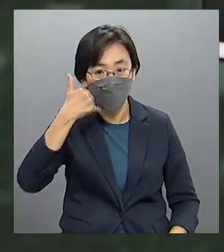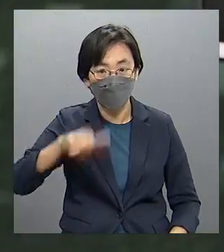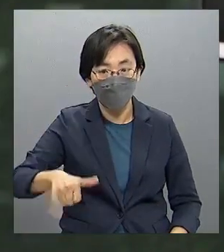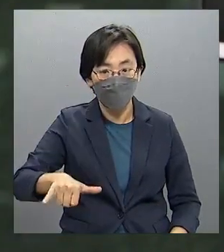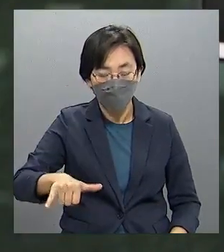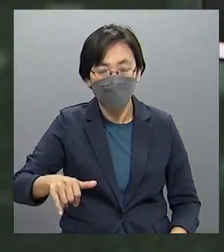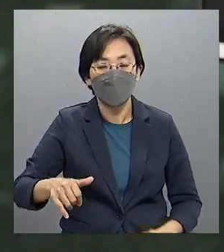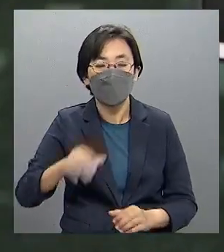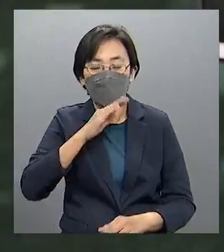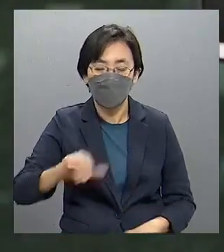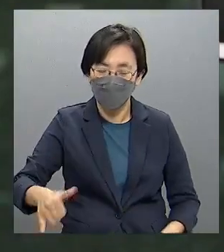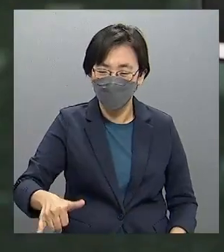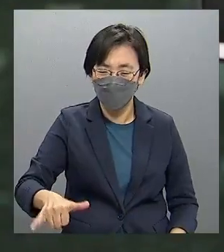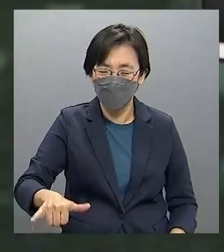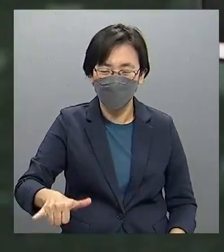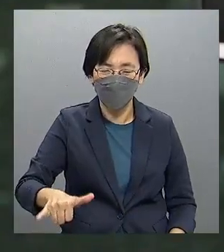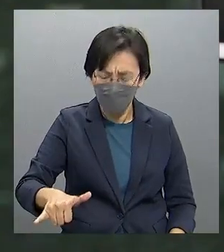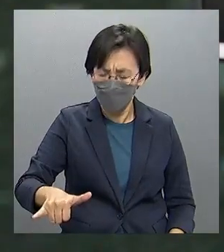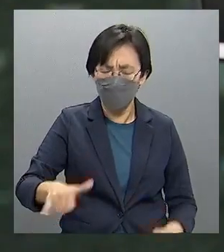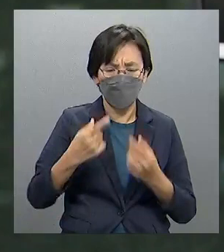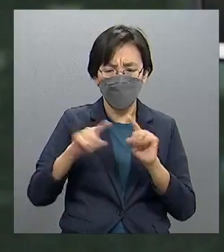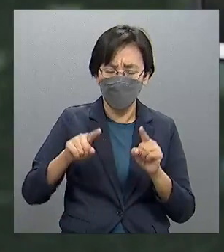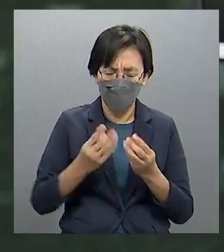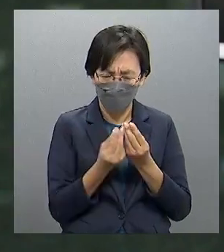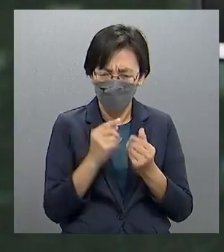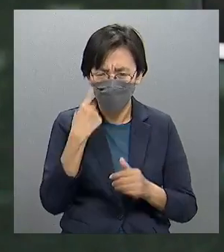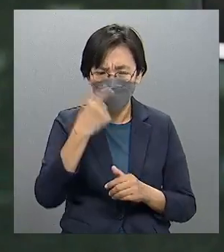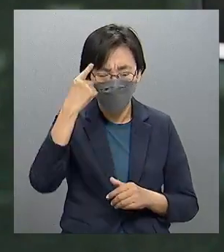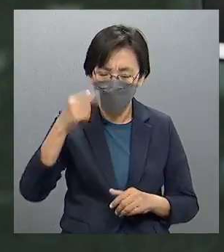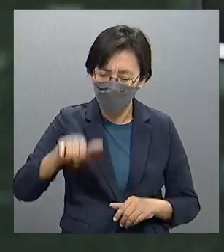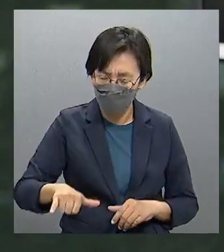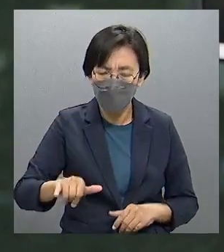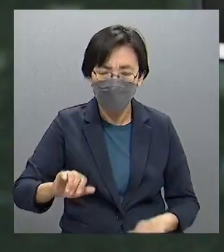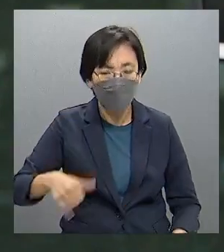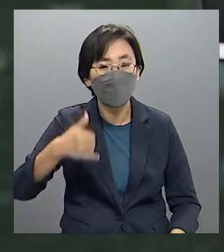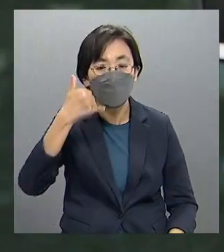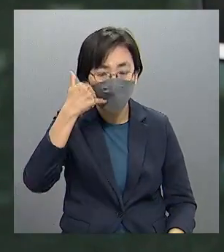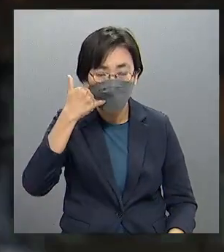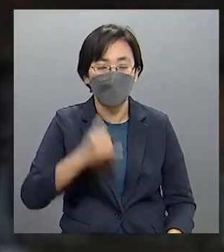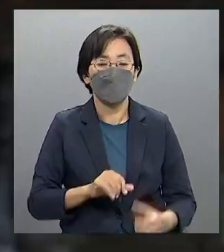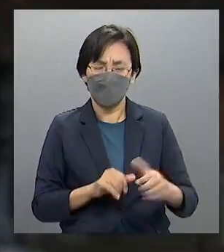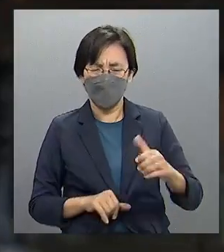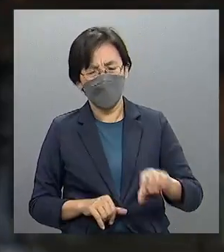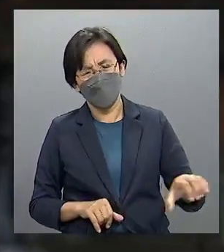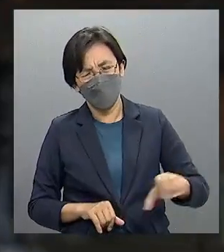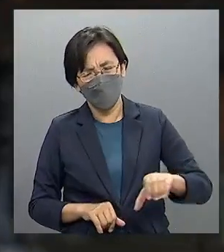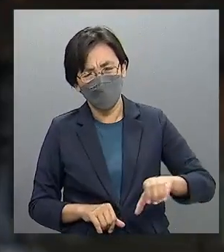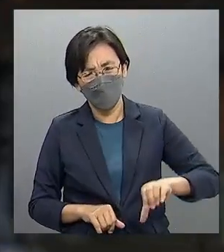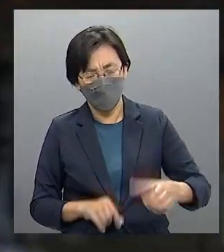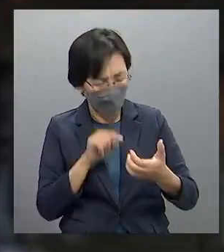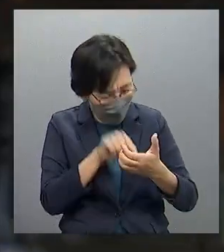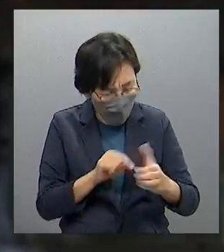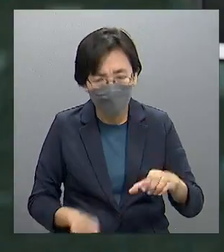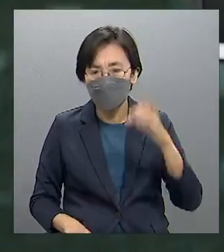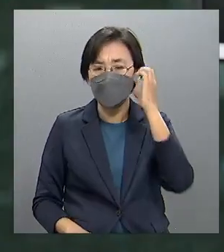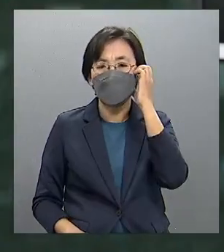ายคือแค่โทรมาเบอร์แปลกๆเบอร์ที่เป็นพวกสแกมเมอร์รุ่นนี้นั่นโทรมาเนี่ยถ้ารับสายอันนี้เรื่องนี้ตัดความกังวลด้านนี้ไปได้เลยว่ามันจะถูกแฮกจากการรับส